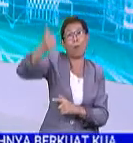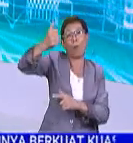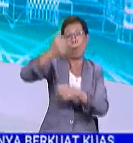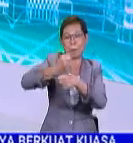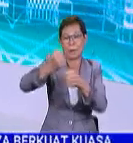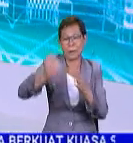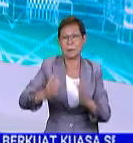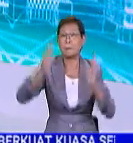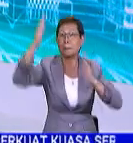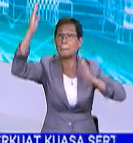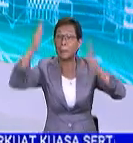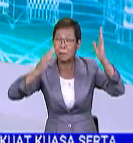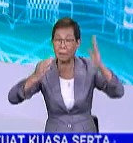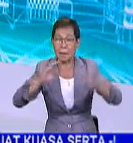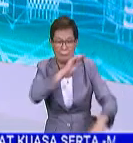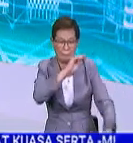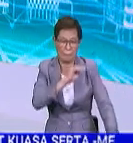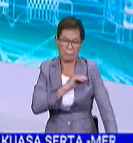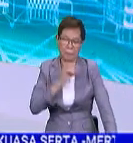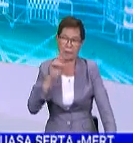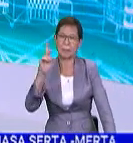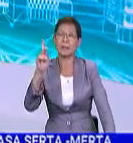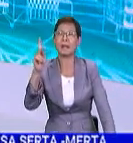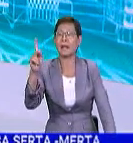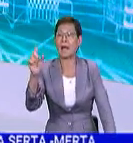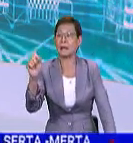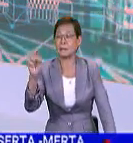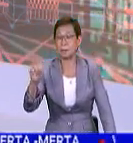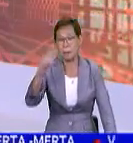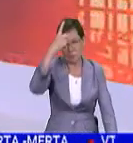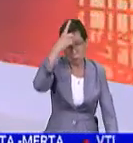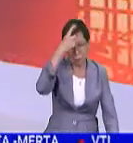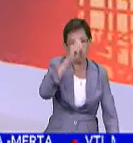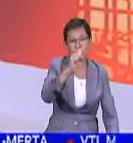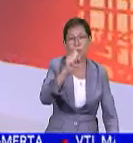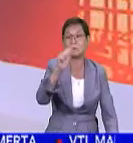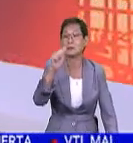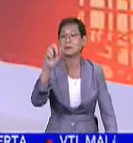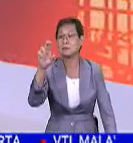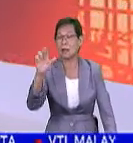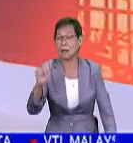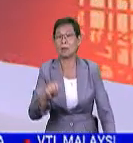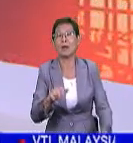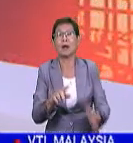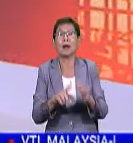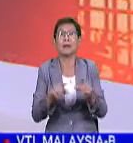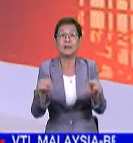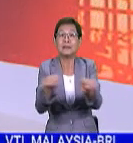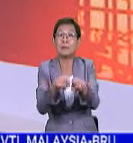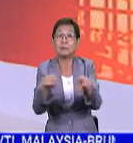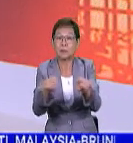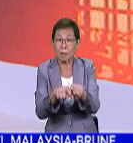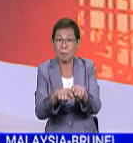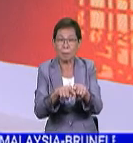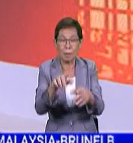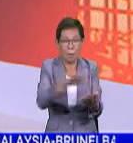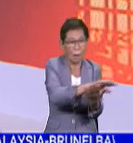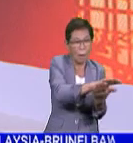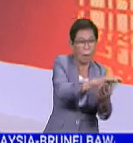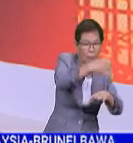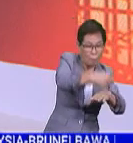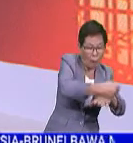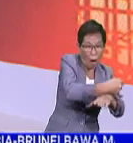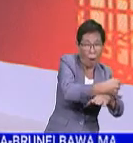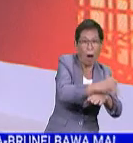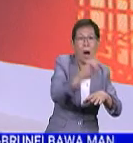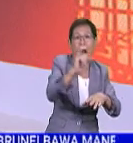tempatan. Menteri Sumber Manusia Datuk Seri M. Saravanan berkata, ia sejajar peraturan digariskan Pertubuhan Buruh